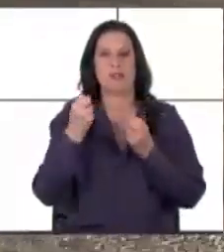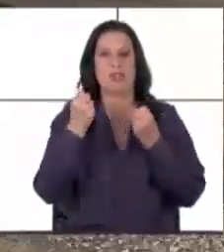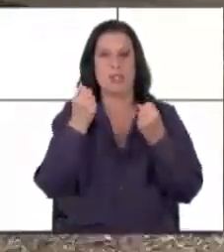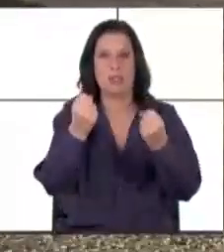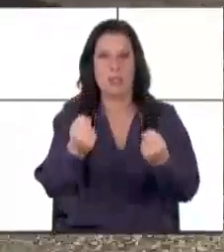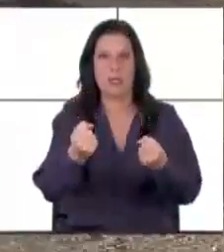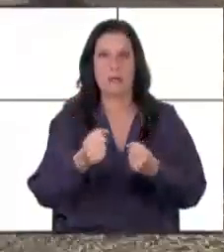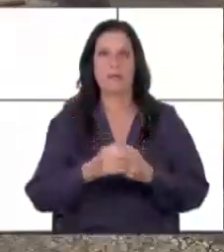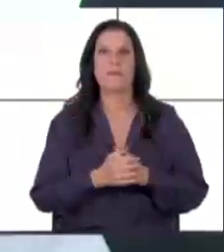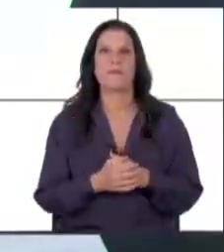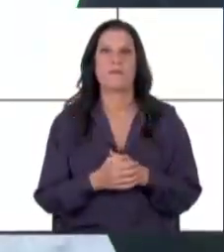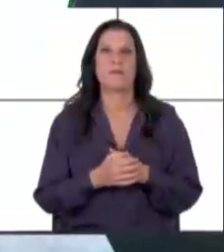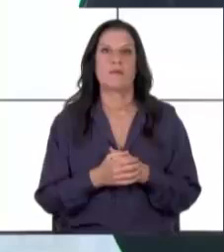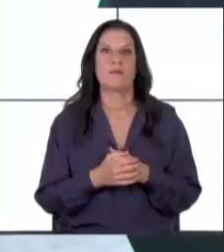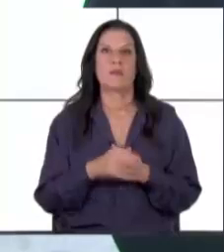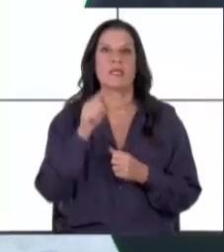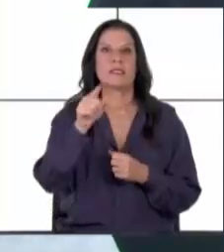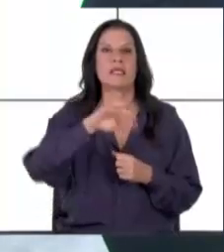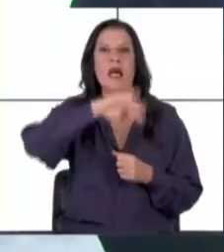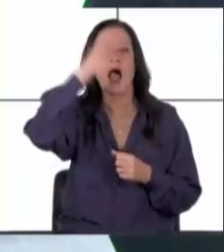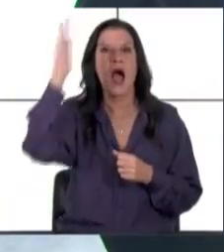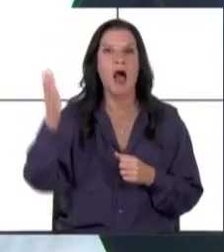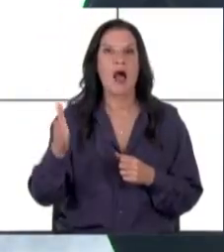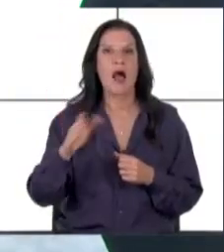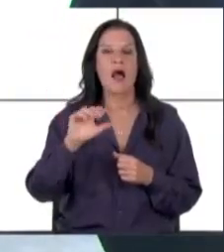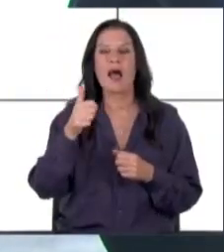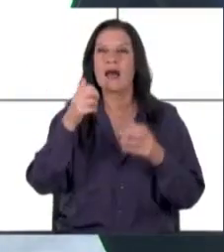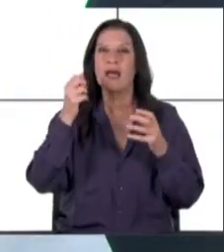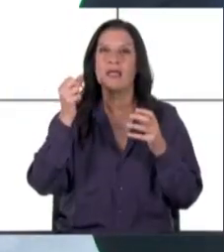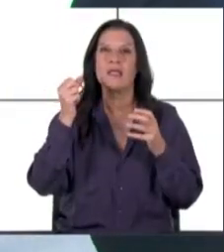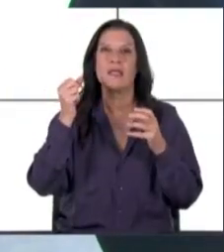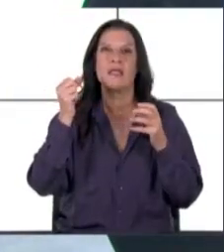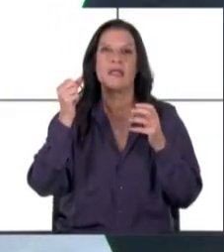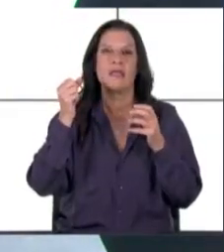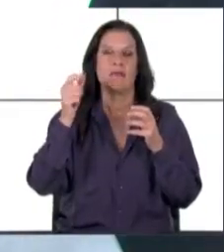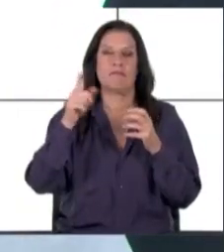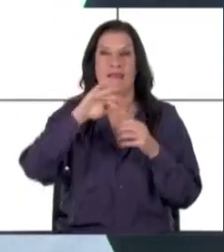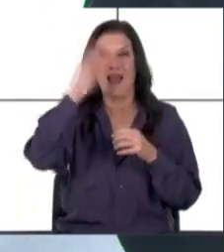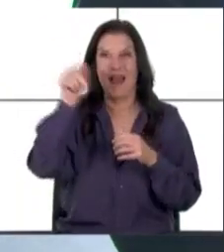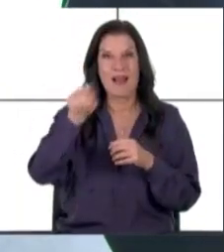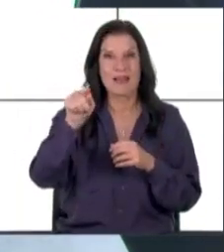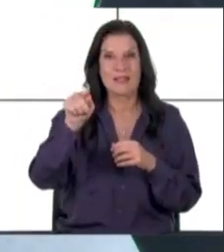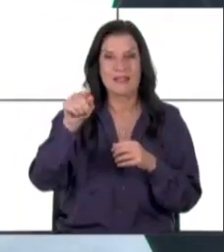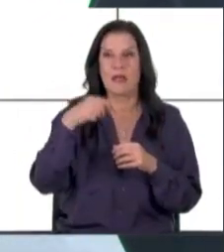זה זהר הכי חזק שראיתי אי פעם, זה זהר בפעם הראשונה שראיתי את זה.